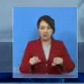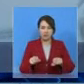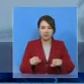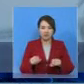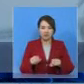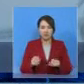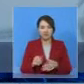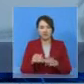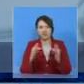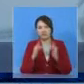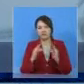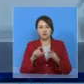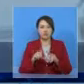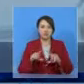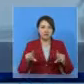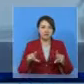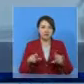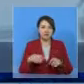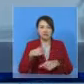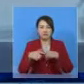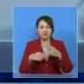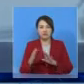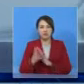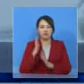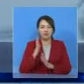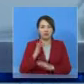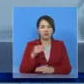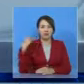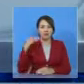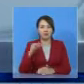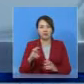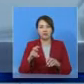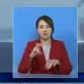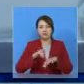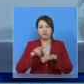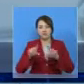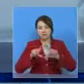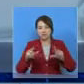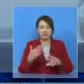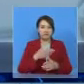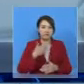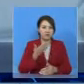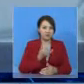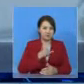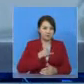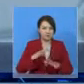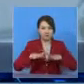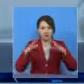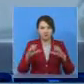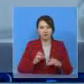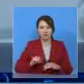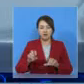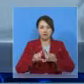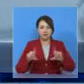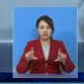развернуть инфекционный стационар. Следующий на очереди у нас стоит Актюбинский медицинский центр. Это, вы знаете, у нас самый крупный областной